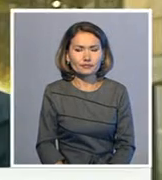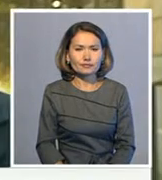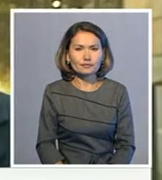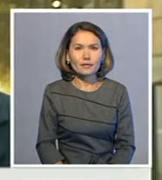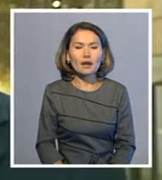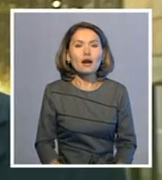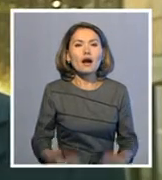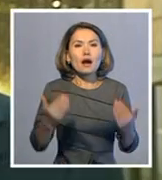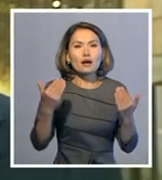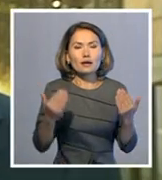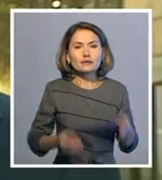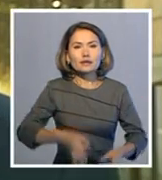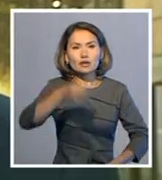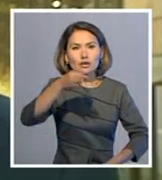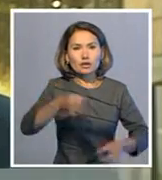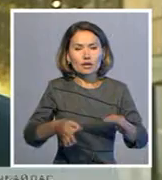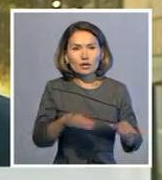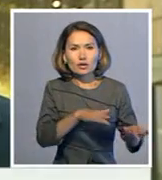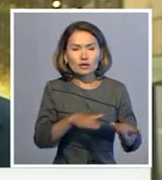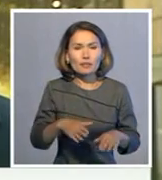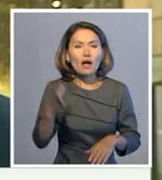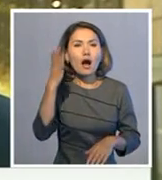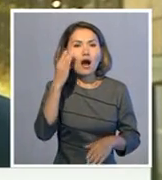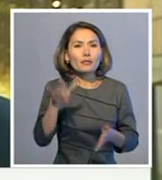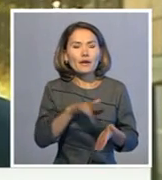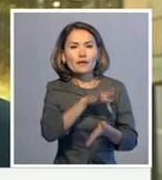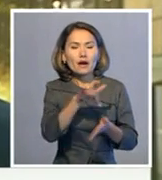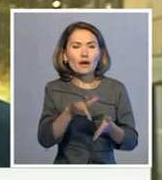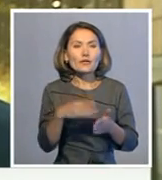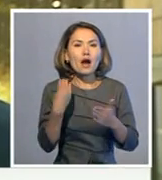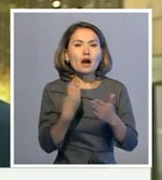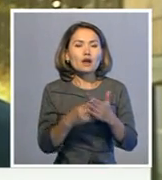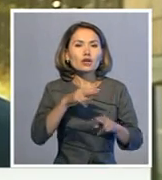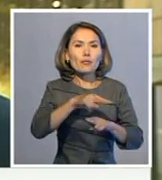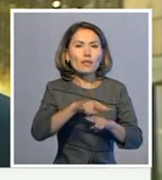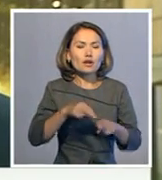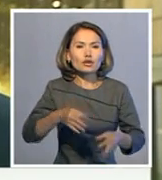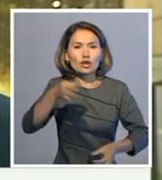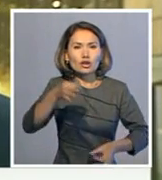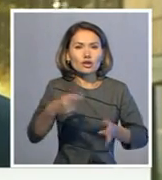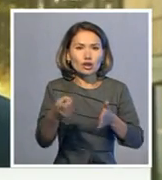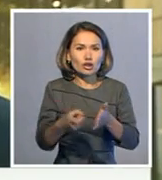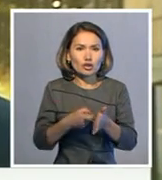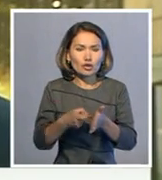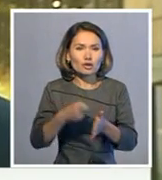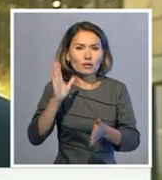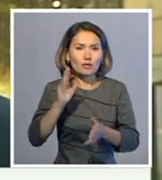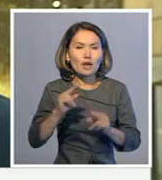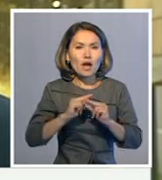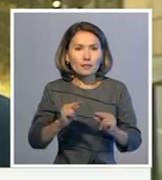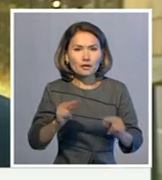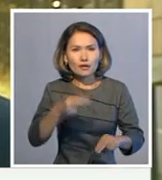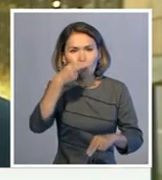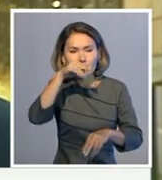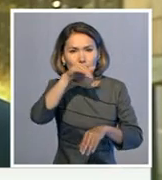Тергеу жүргізу барысында, яғни Алматы қаласы қаржы полициясының тергеу қызметкерлері Алматы қалалық